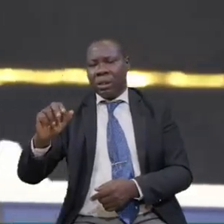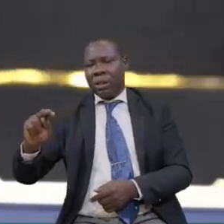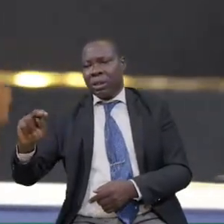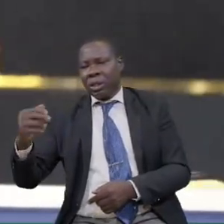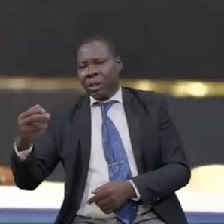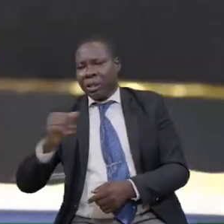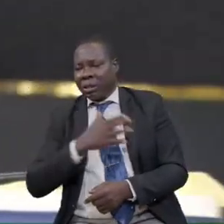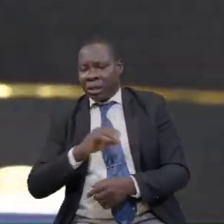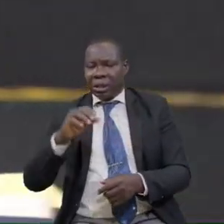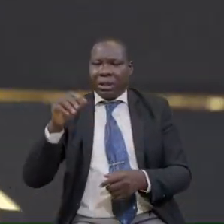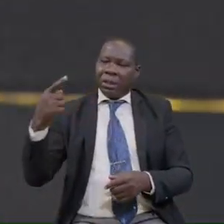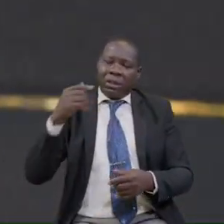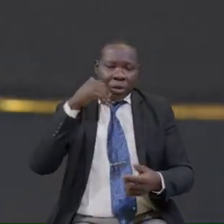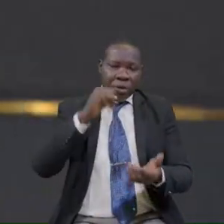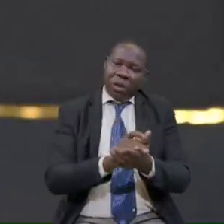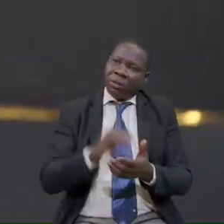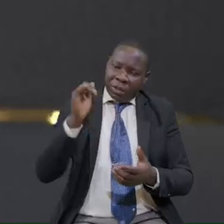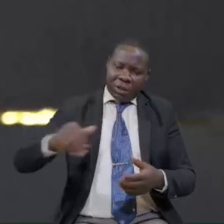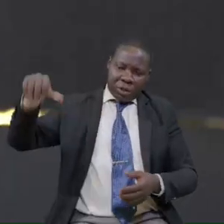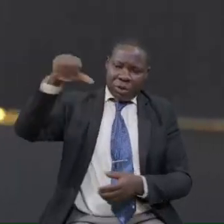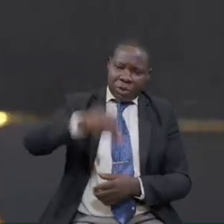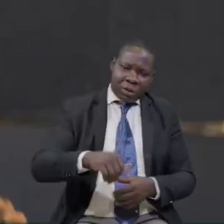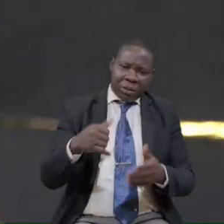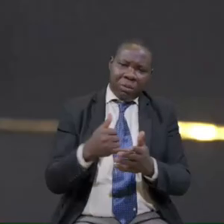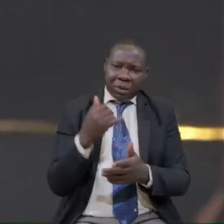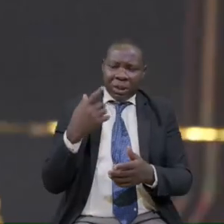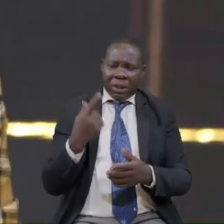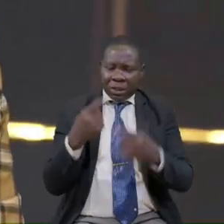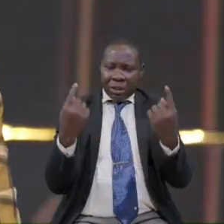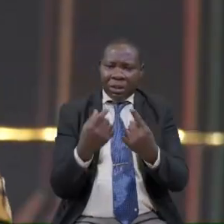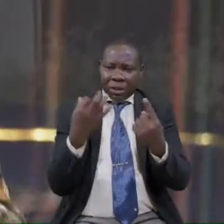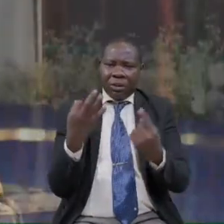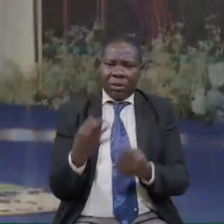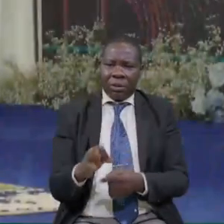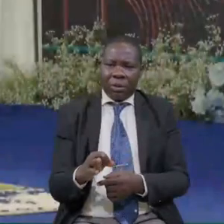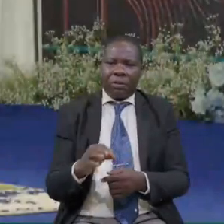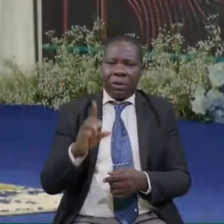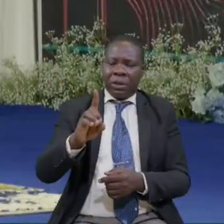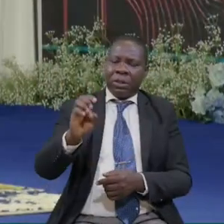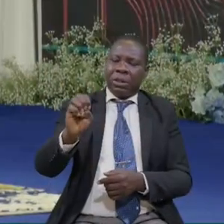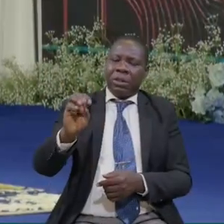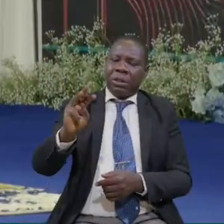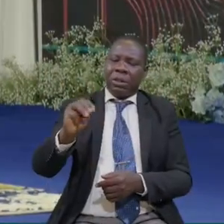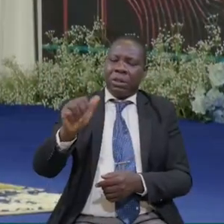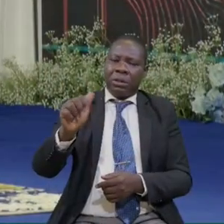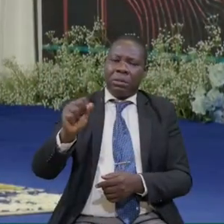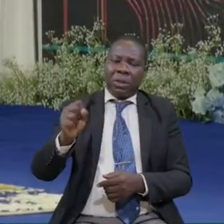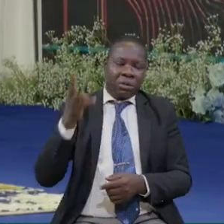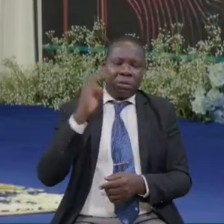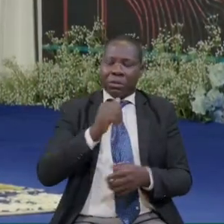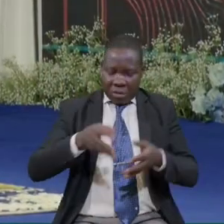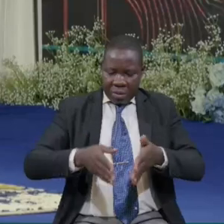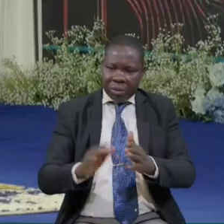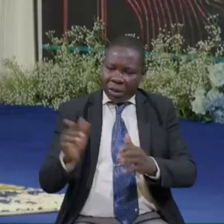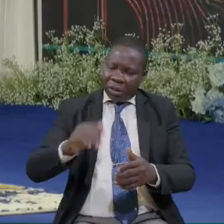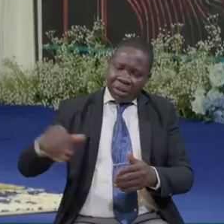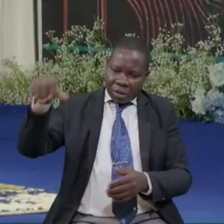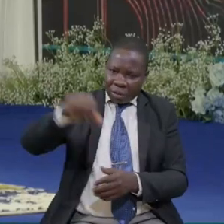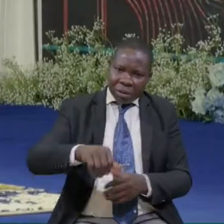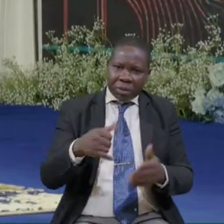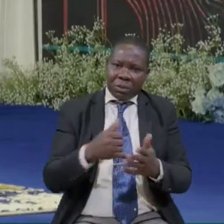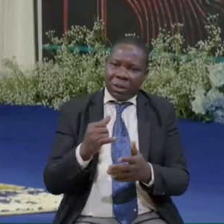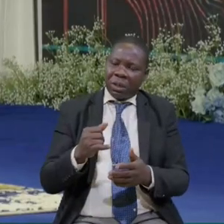pas toléré ça. Dieu ne tolère pas nos péchés après nous avoir pardonné. Il